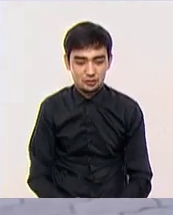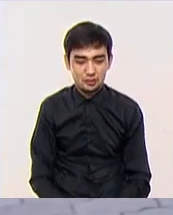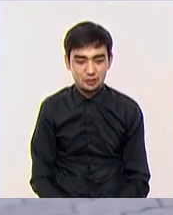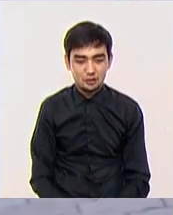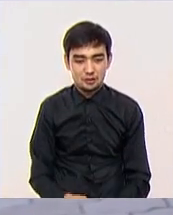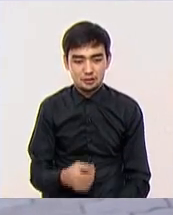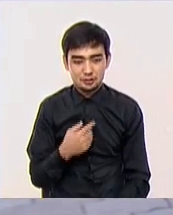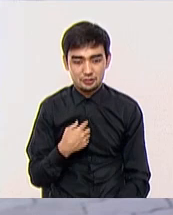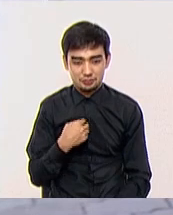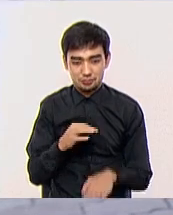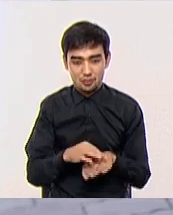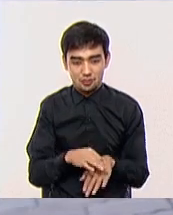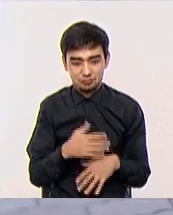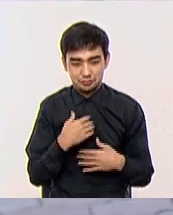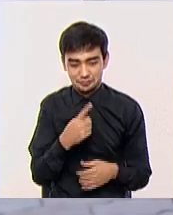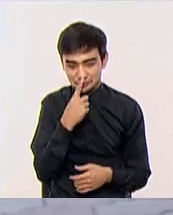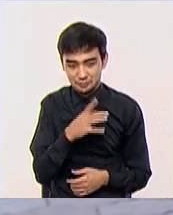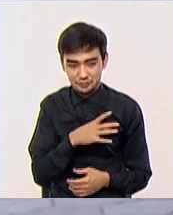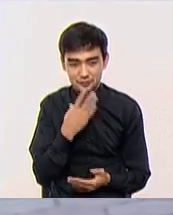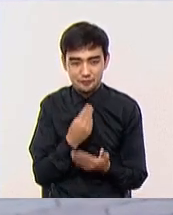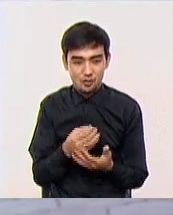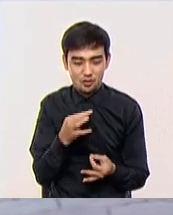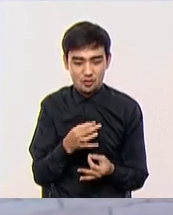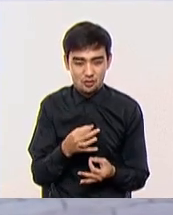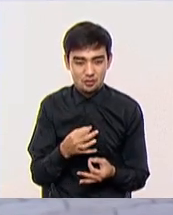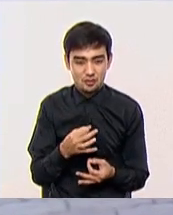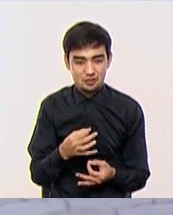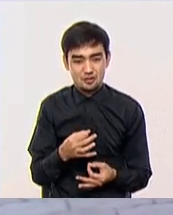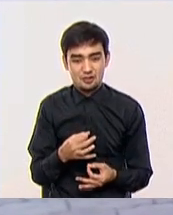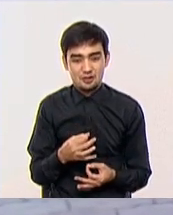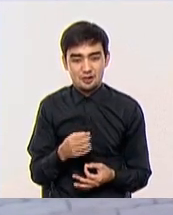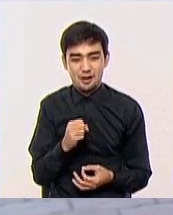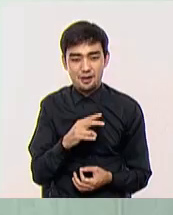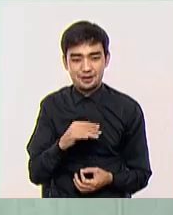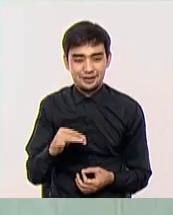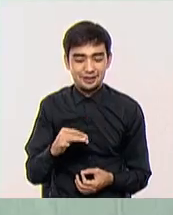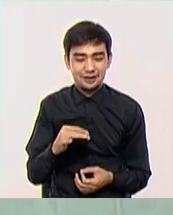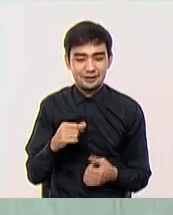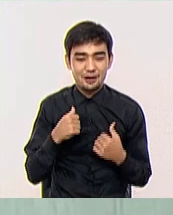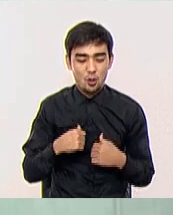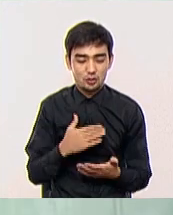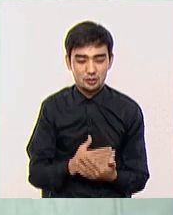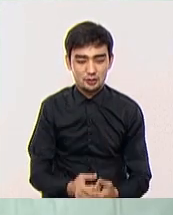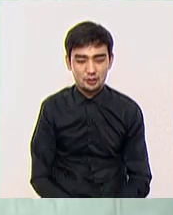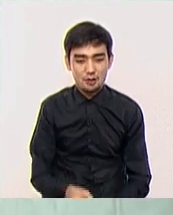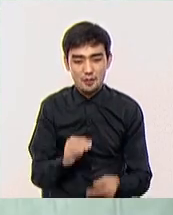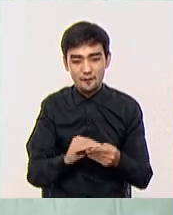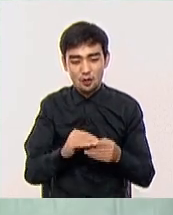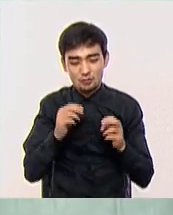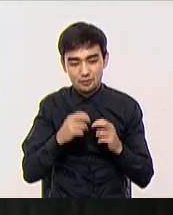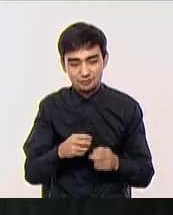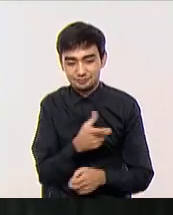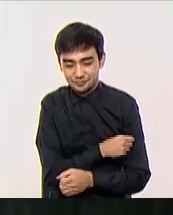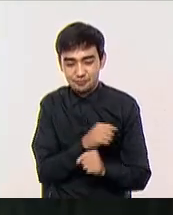и так переболел недавно. Теперь у меня свои естественные антитела. Привиться повторно можно будет в